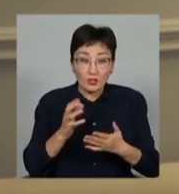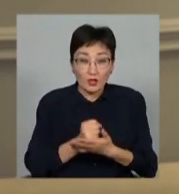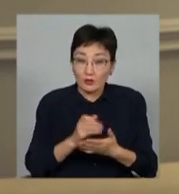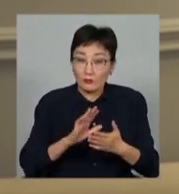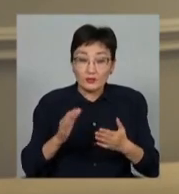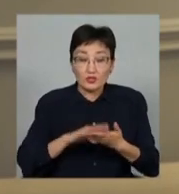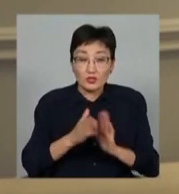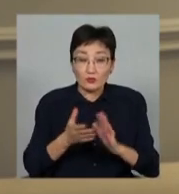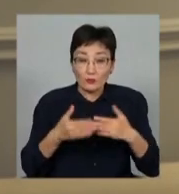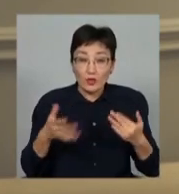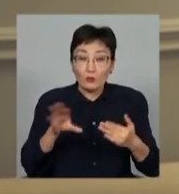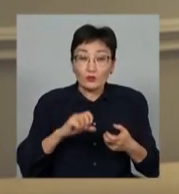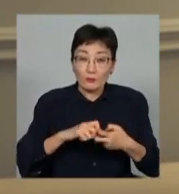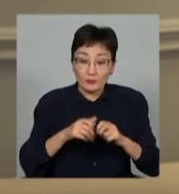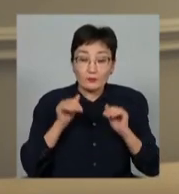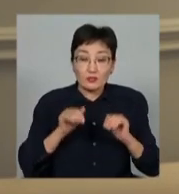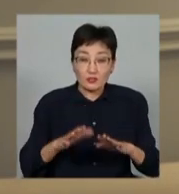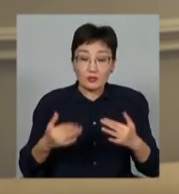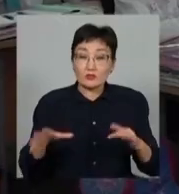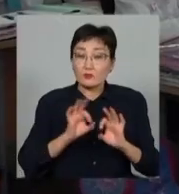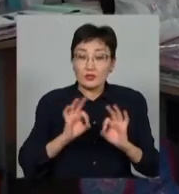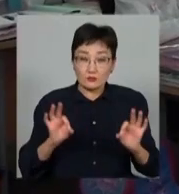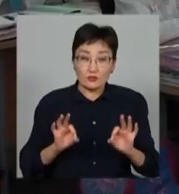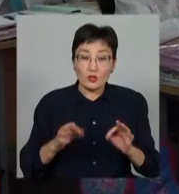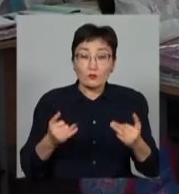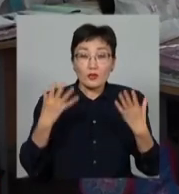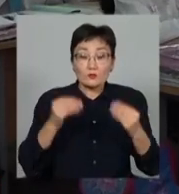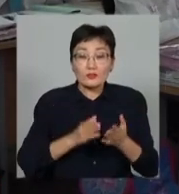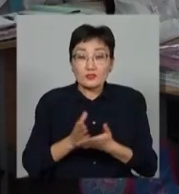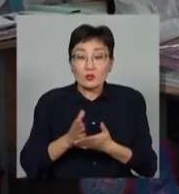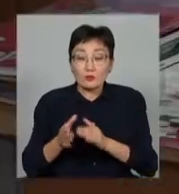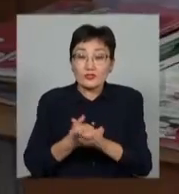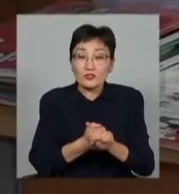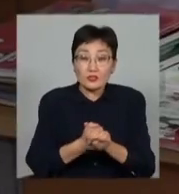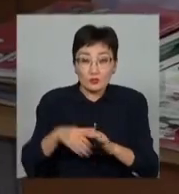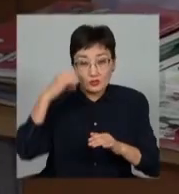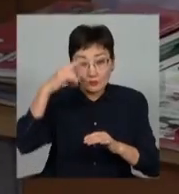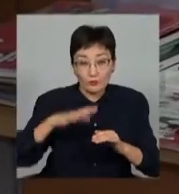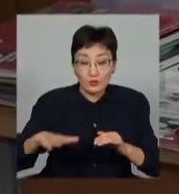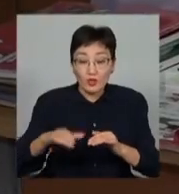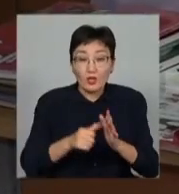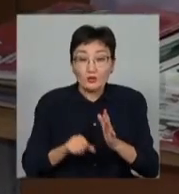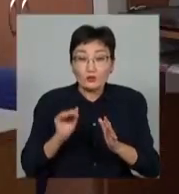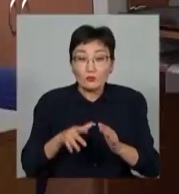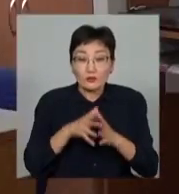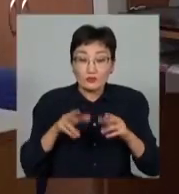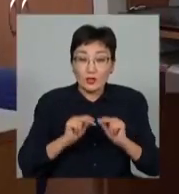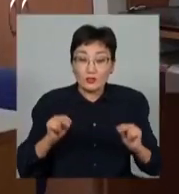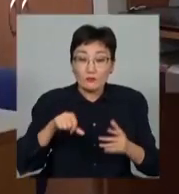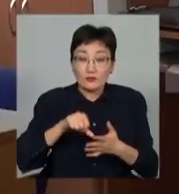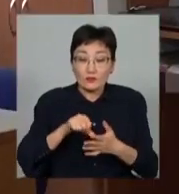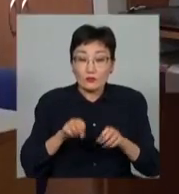жағдайы жоқ, оның барлығы шешілген, бәрі тамаша. Бүгінде салалық кәсіподаққа еліміз бойынша 600 мыңнан астам адам